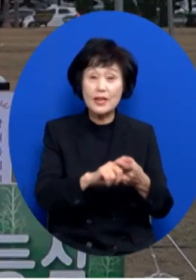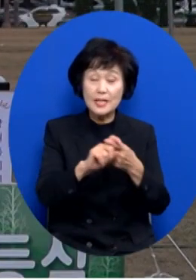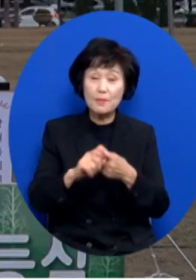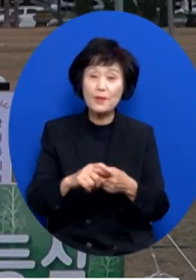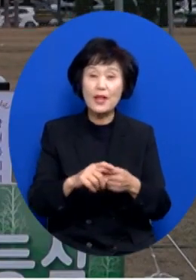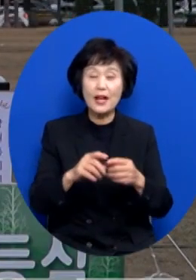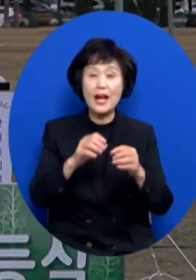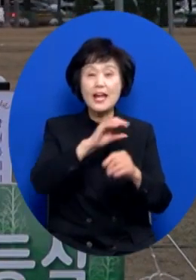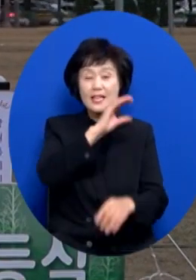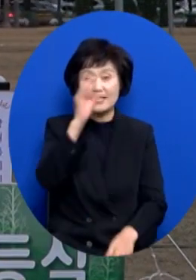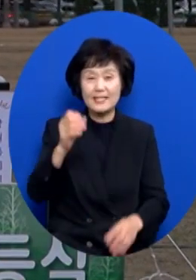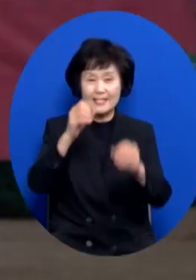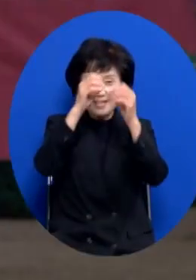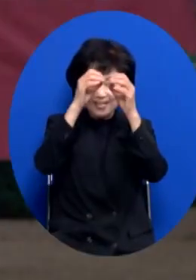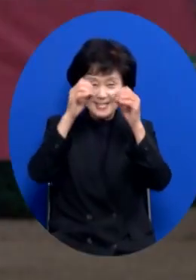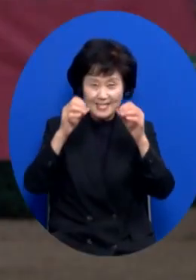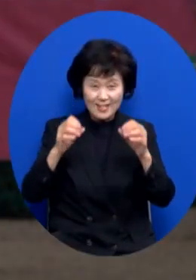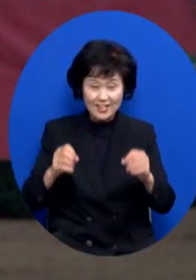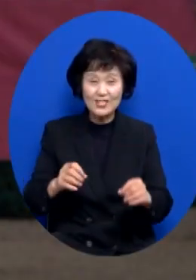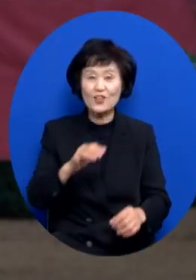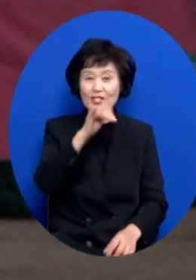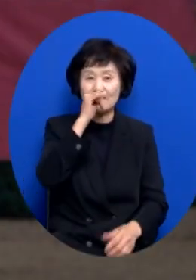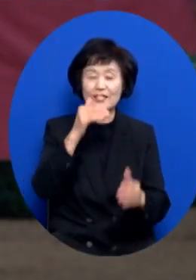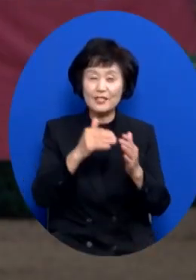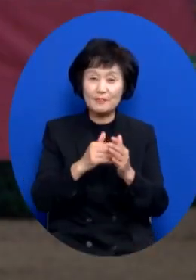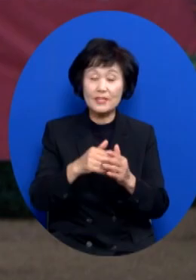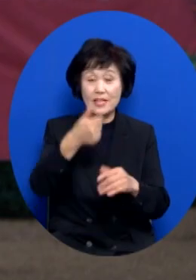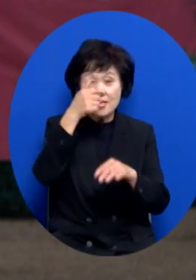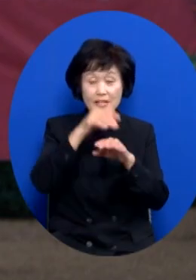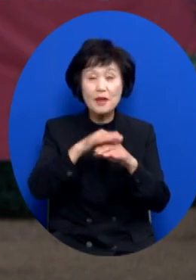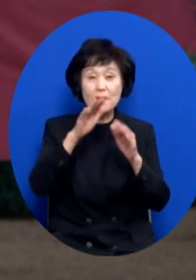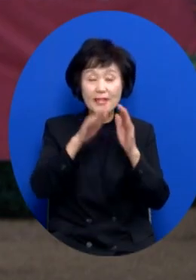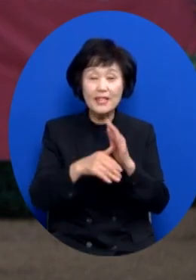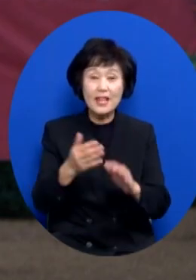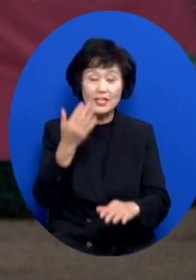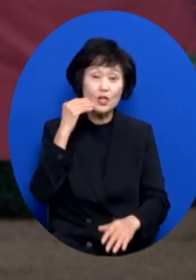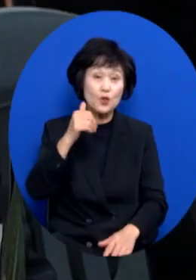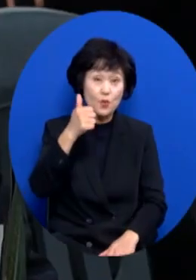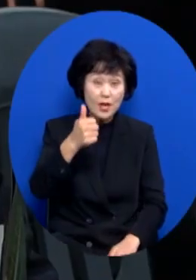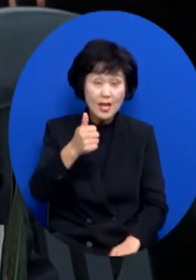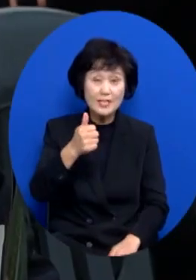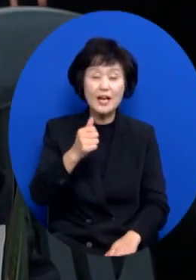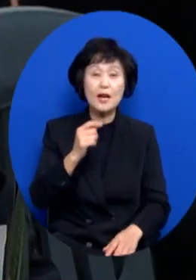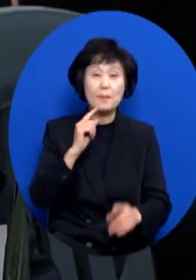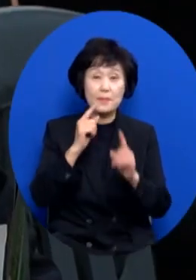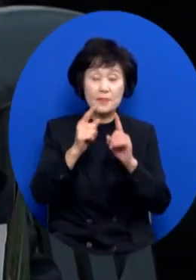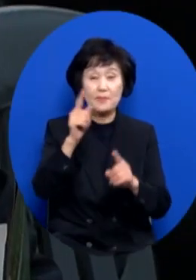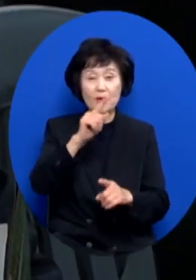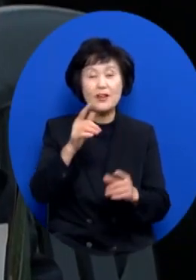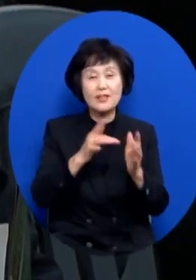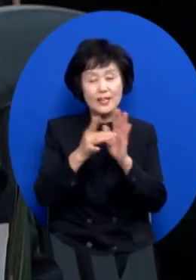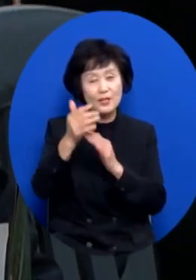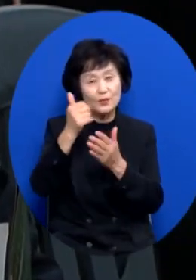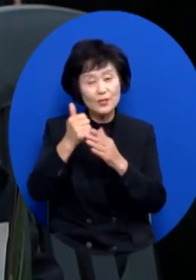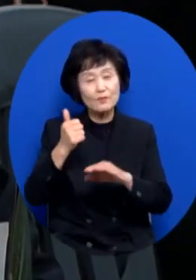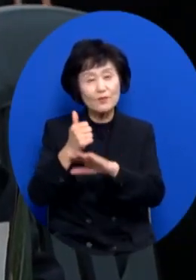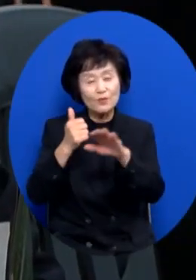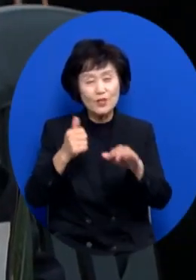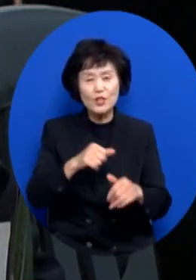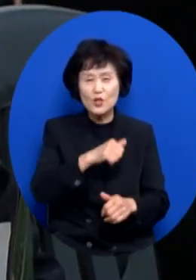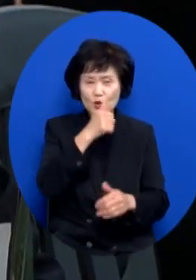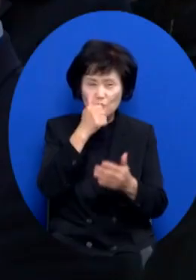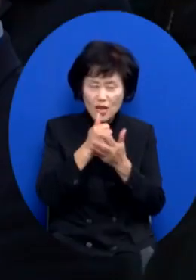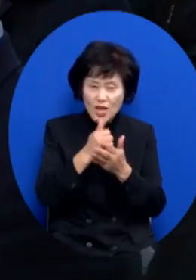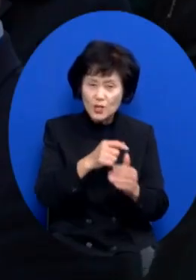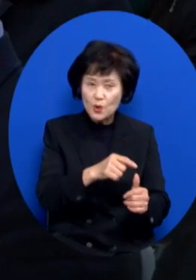점등식을 진행했습니다. 예배에서 창원 기독교연합회 직전회장 제인호 목사는 예수님은 우리를 죄에서